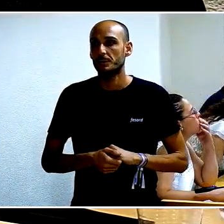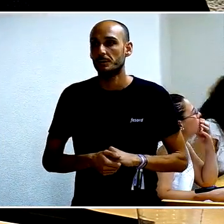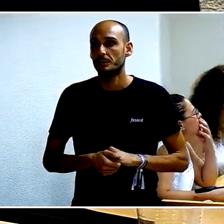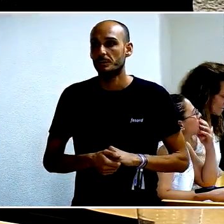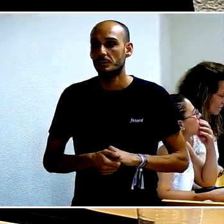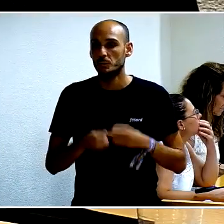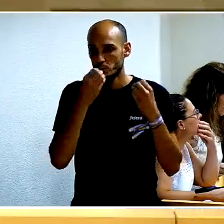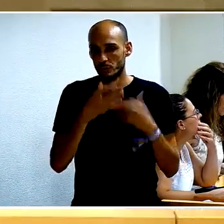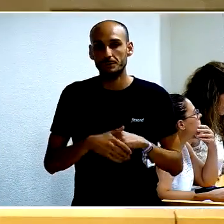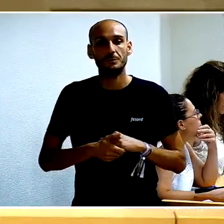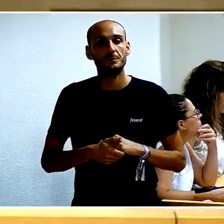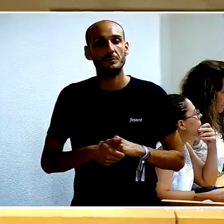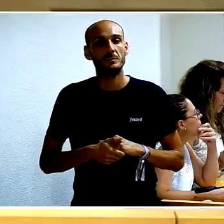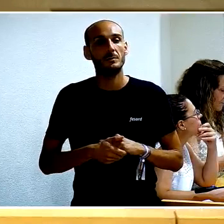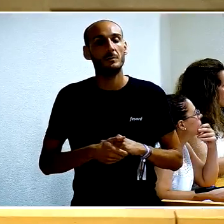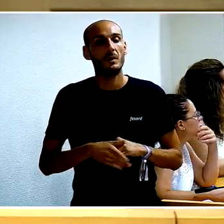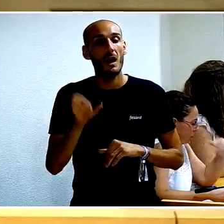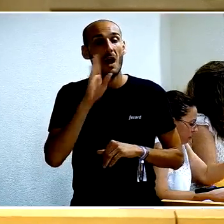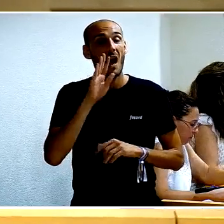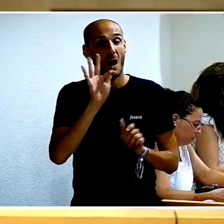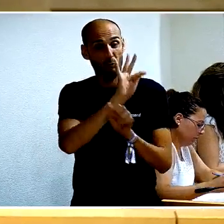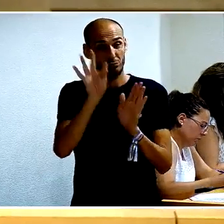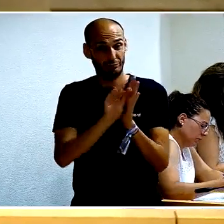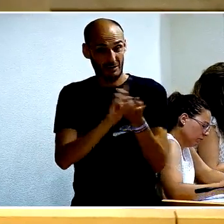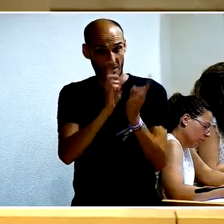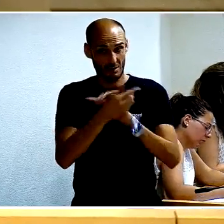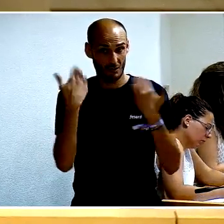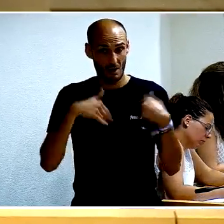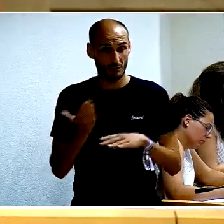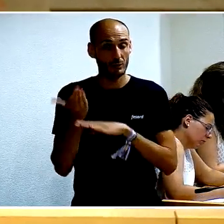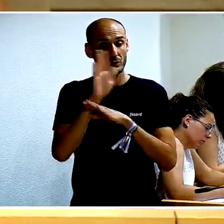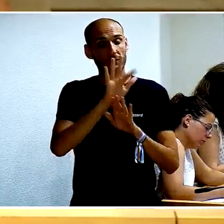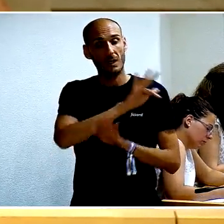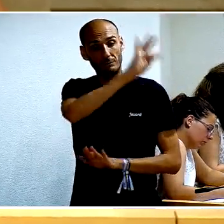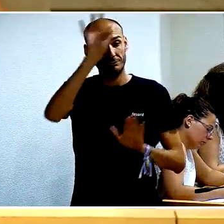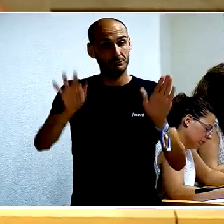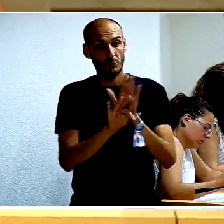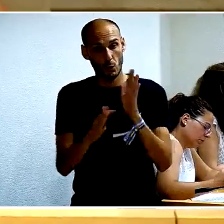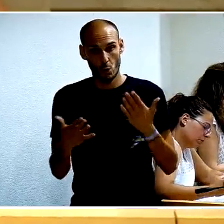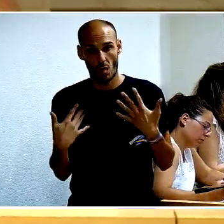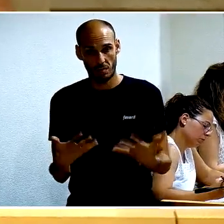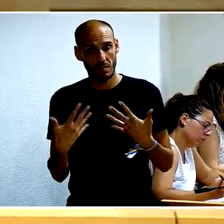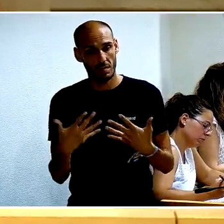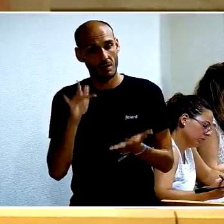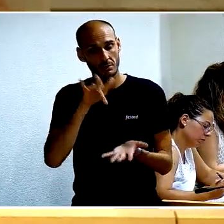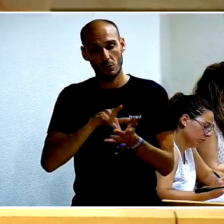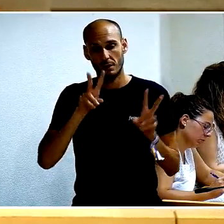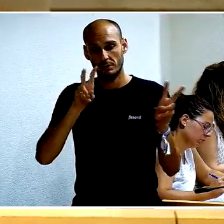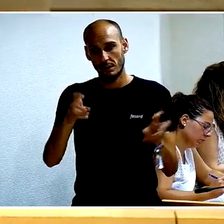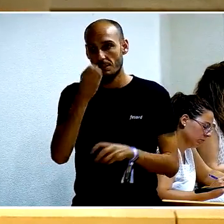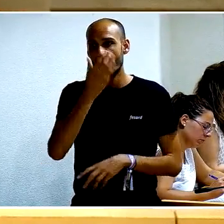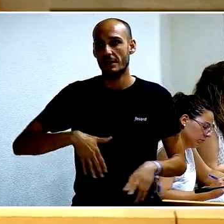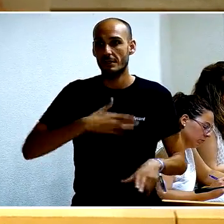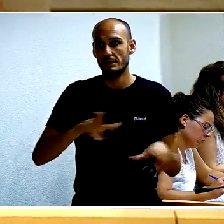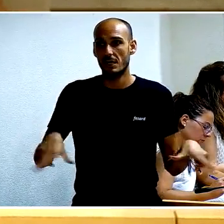Molt bé, i ara amb el canvi en l'ordre del dia proposat passaríem al que és el punt número 10 de benestar social, que és moció sobre